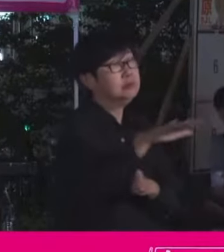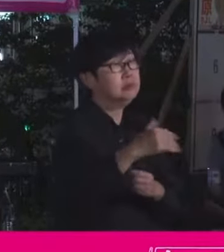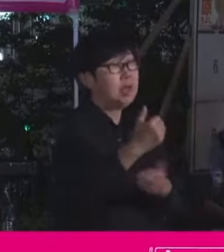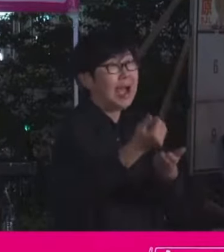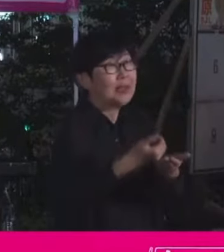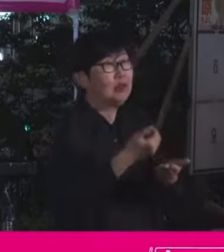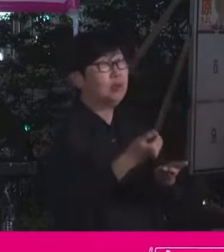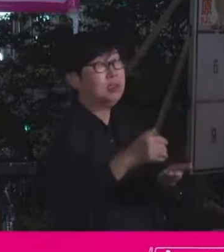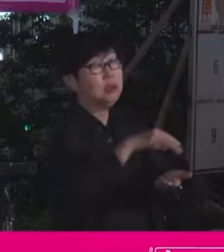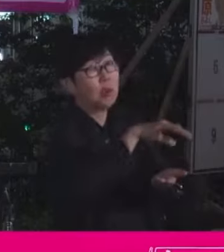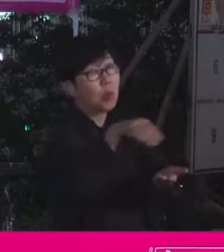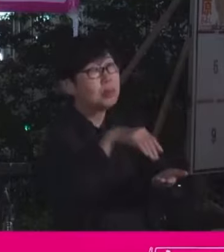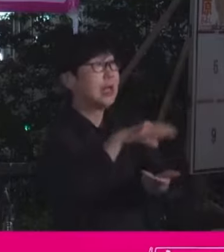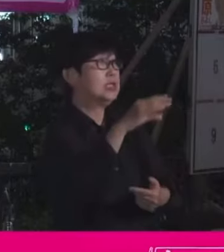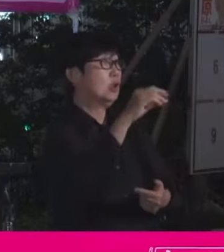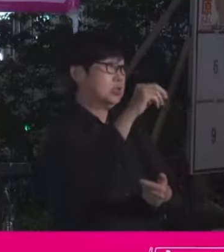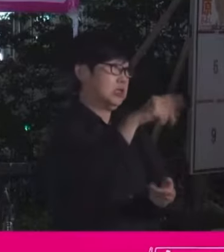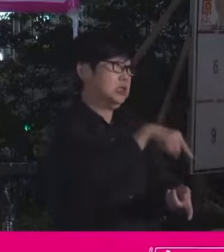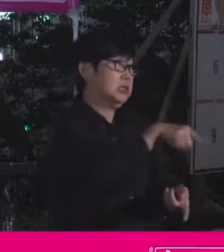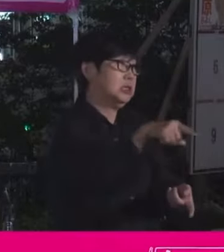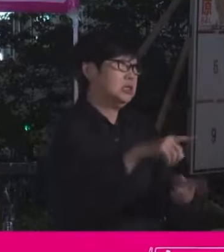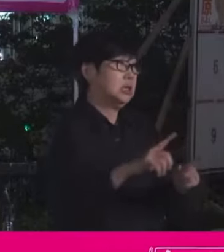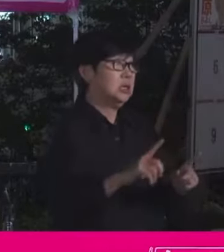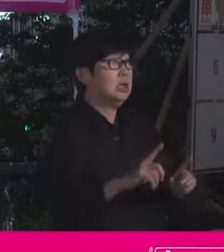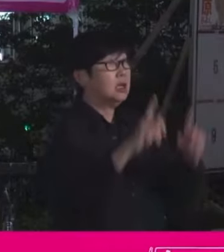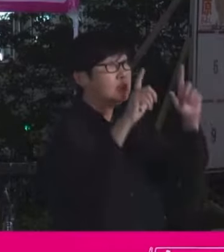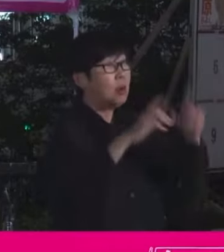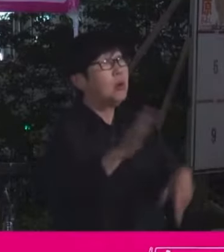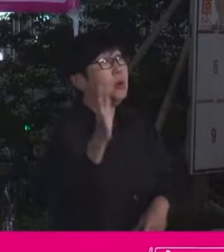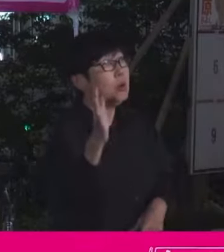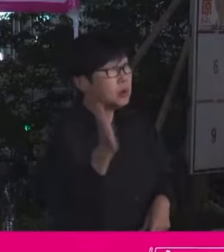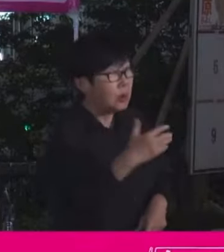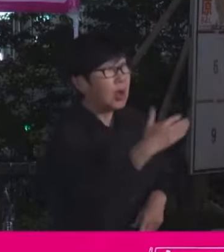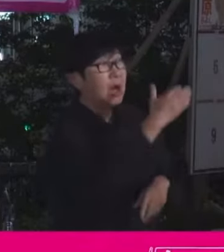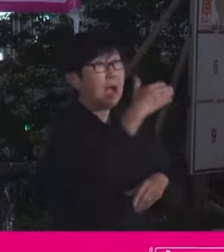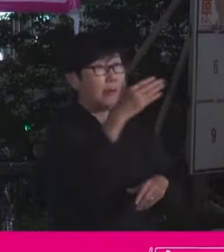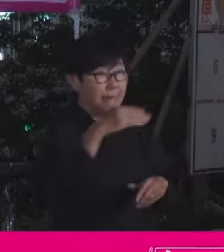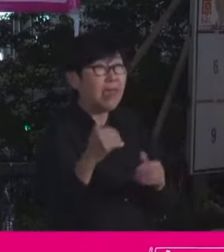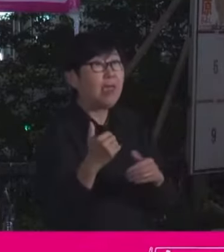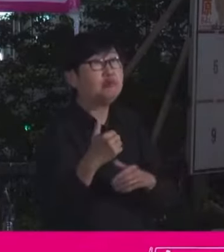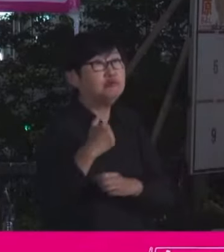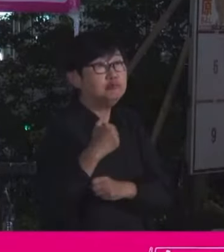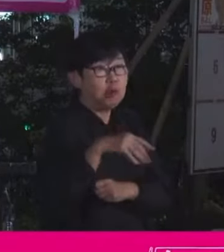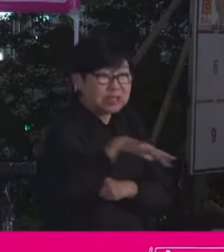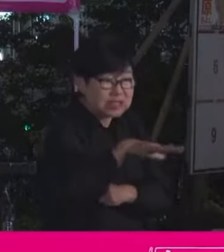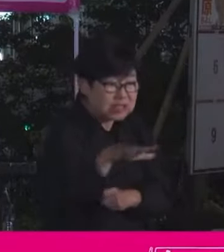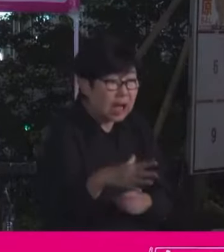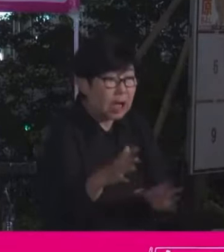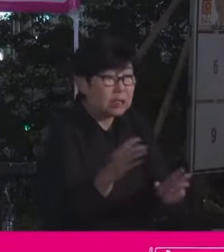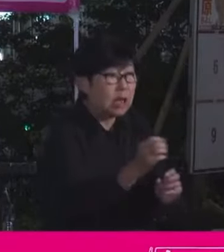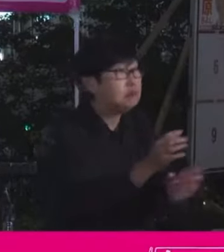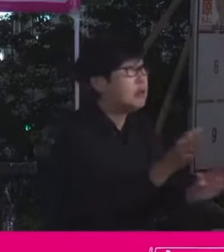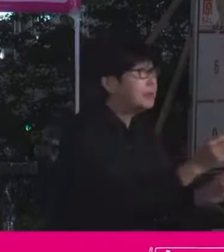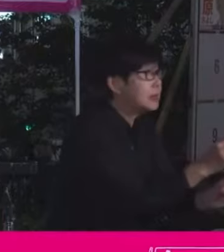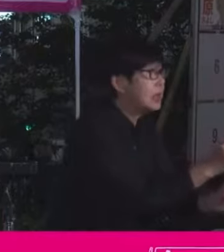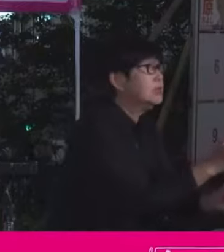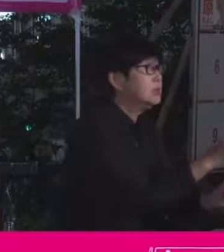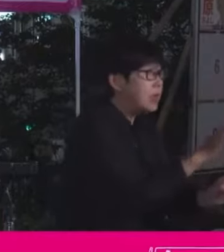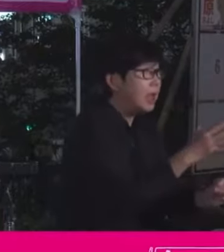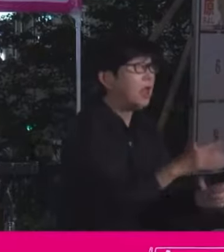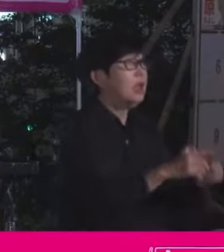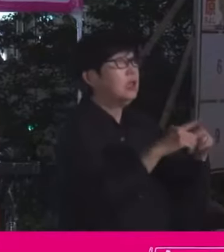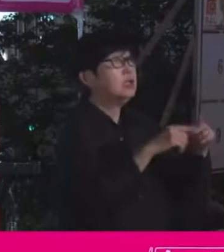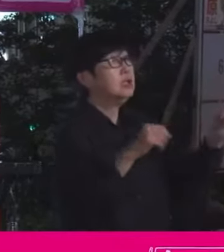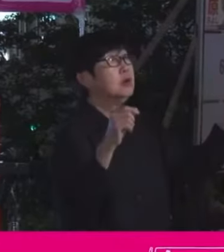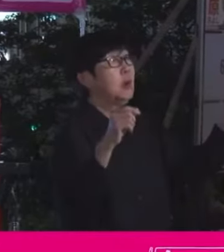見ると東京から米軍の基地はどんどんなくなっていって、そして日本の